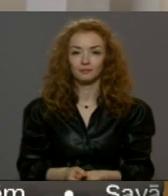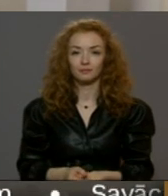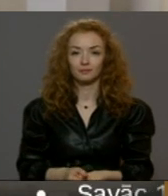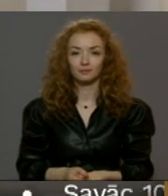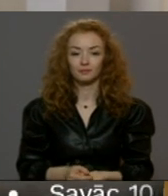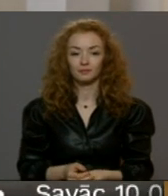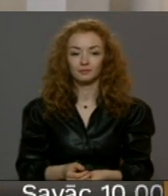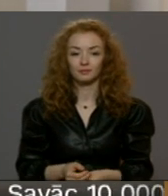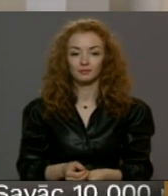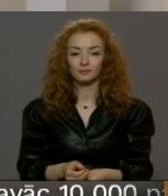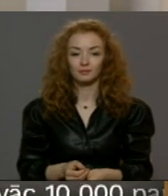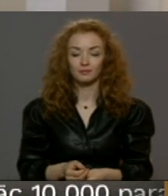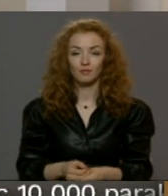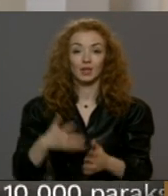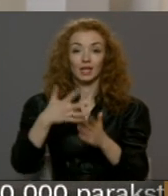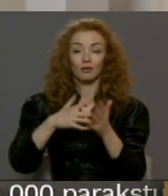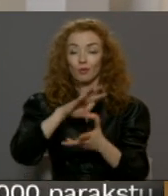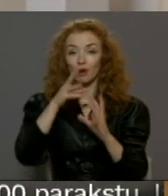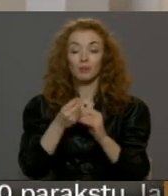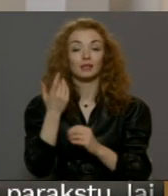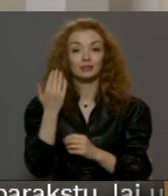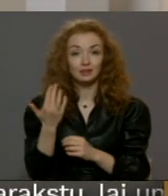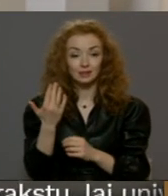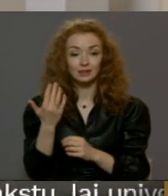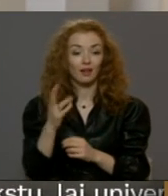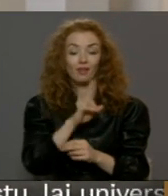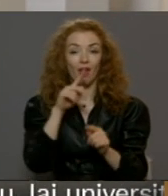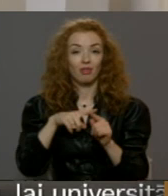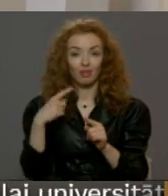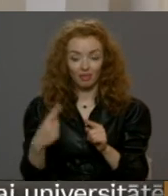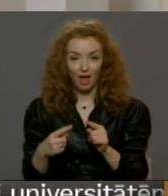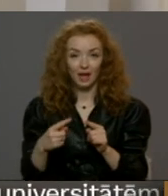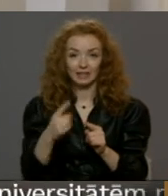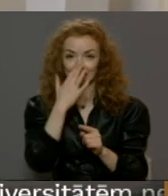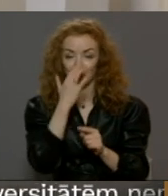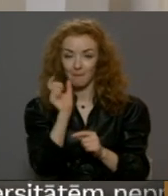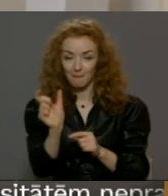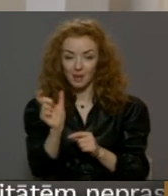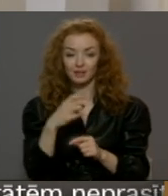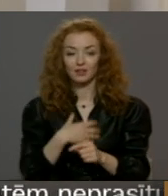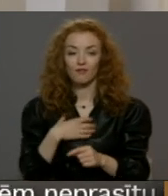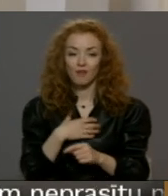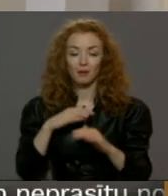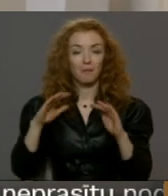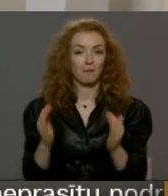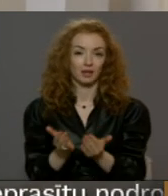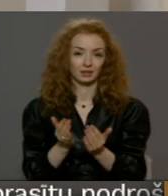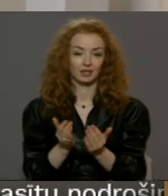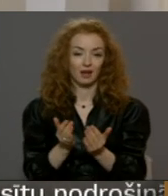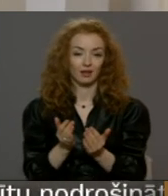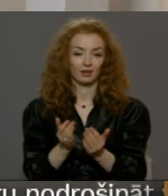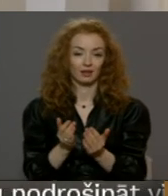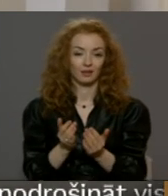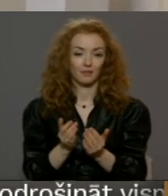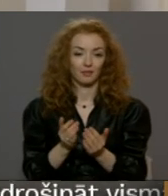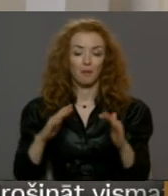441. Tad sanāk mums cik? Nedēļ. Ja? Šīs cipras. Mums vajag mazāk. Mīnš